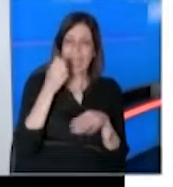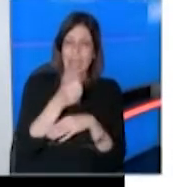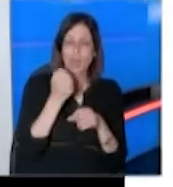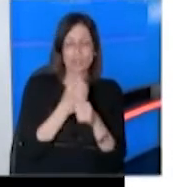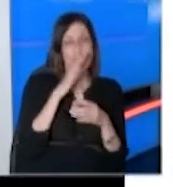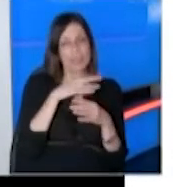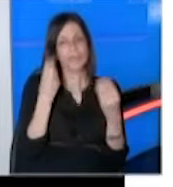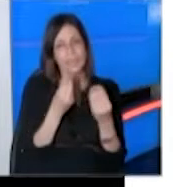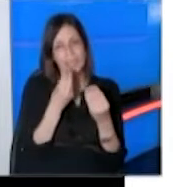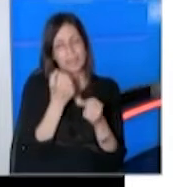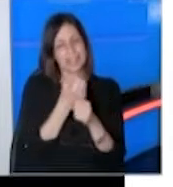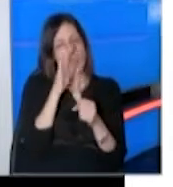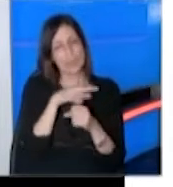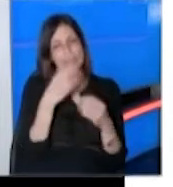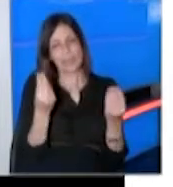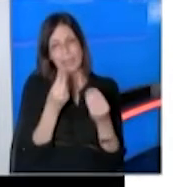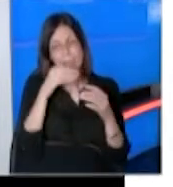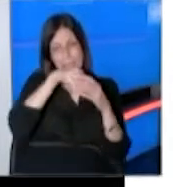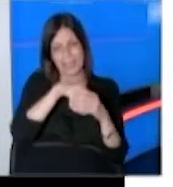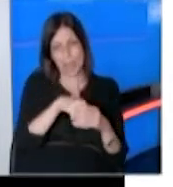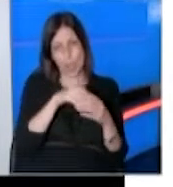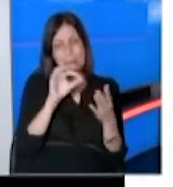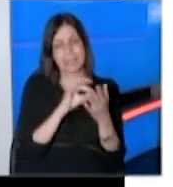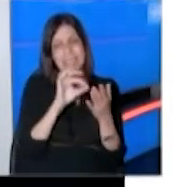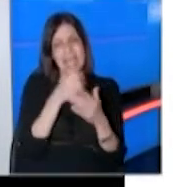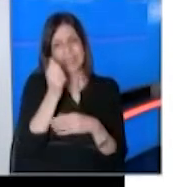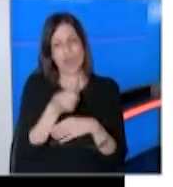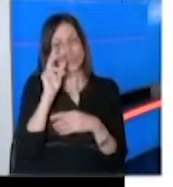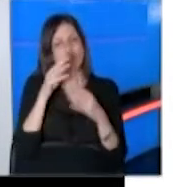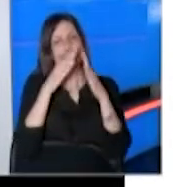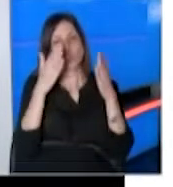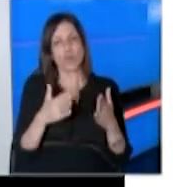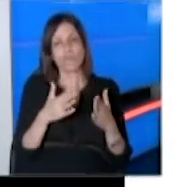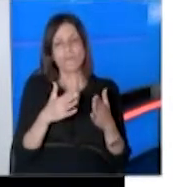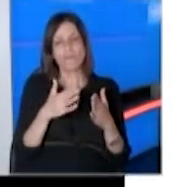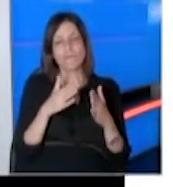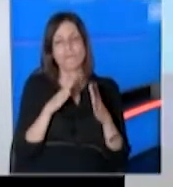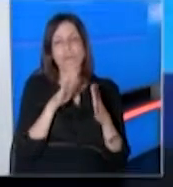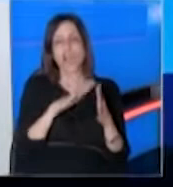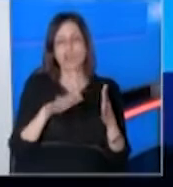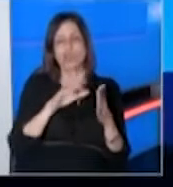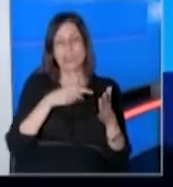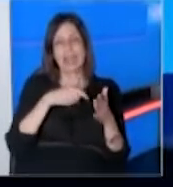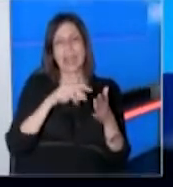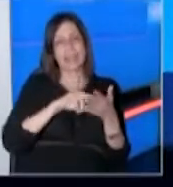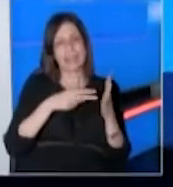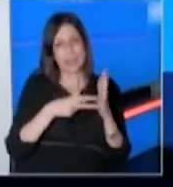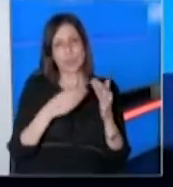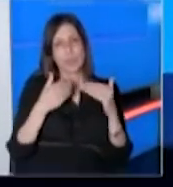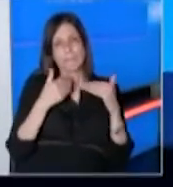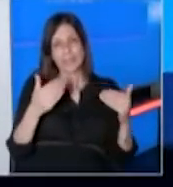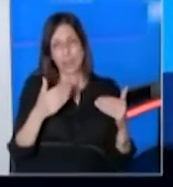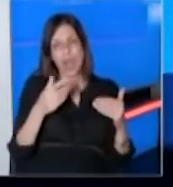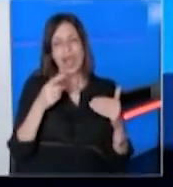כמה דברים, הוא מתעסק בעוד כמה דברים. בתוך משרד החקלאות יש גוף שנקרא רשות לתכנון, שינו לו את השם, הרשות לתכנון, פיתוח חקלאות,